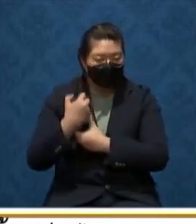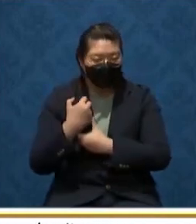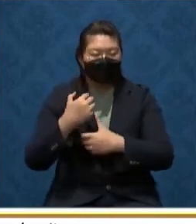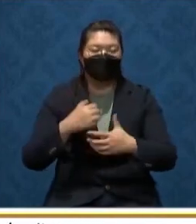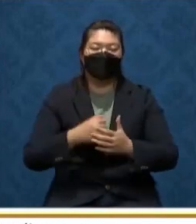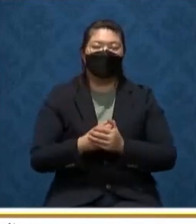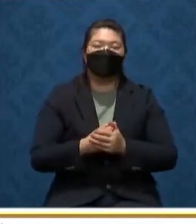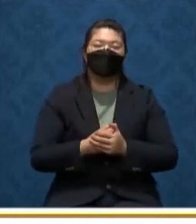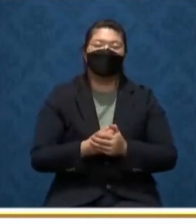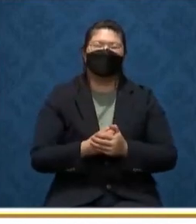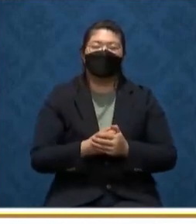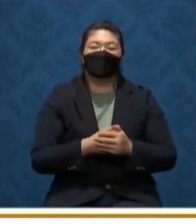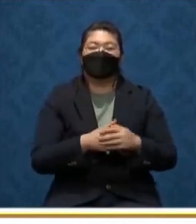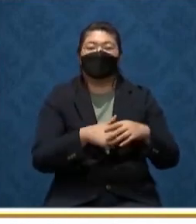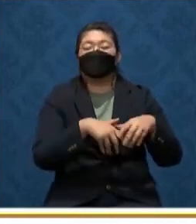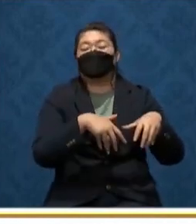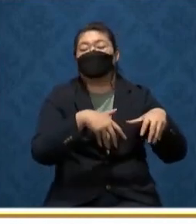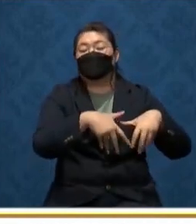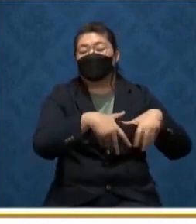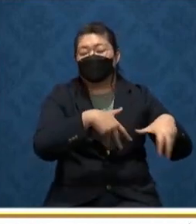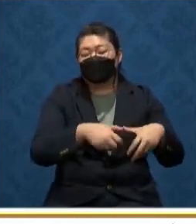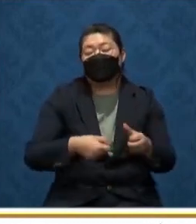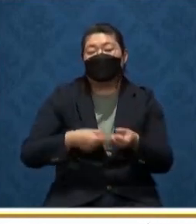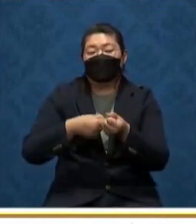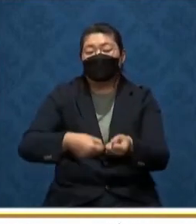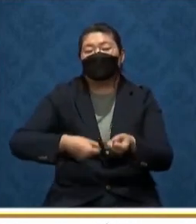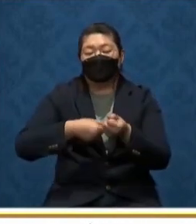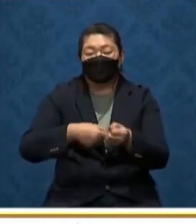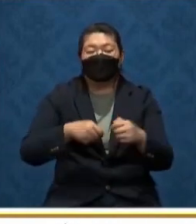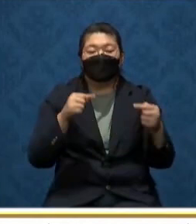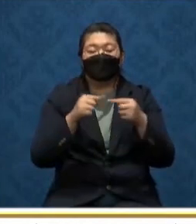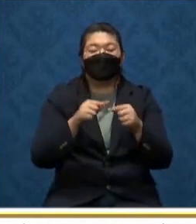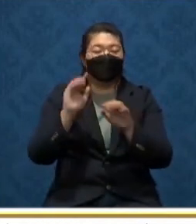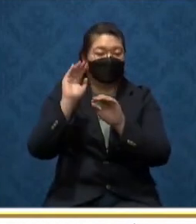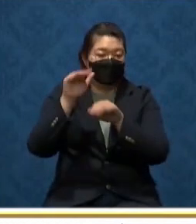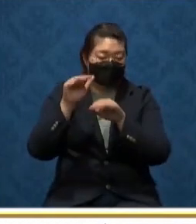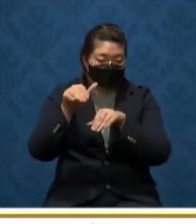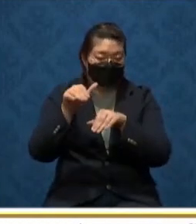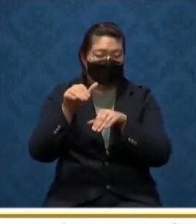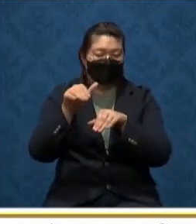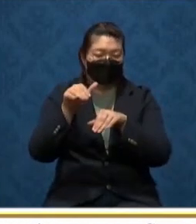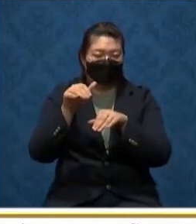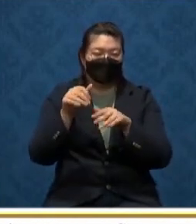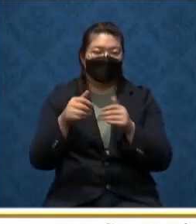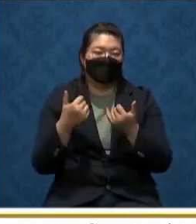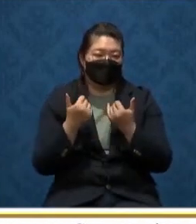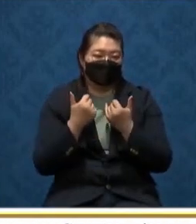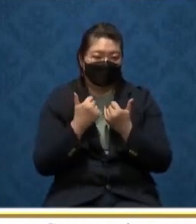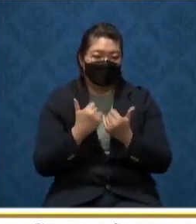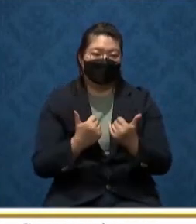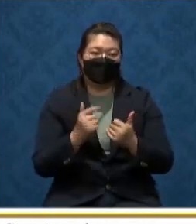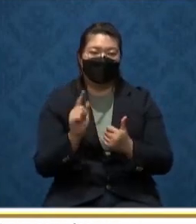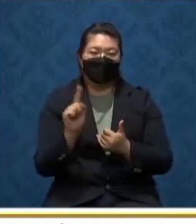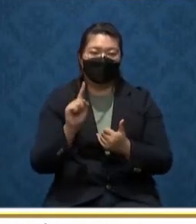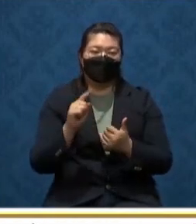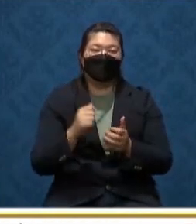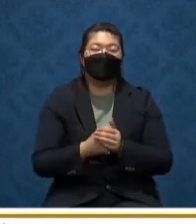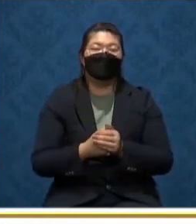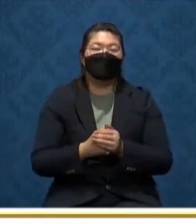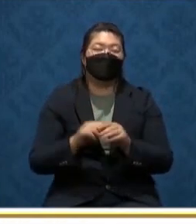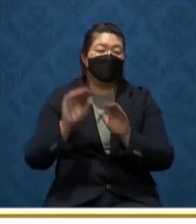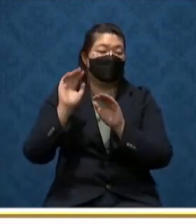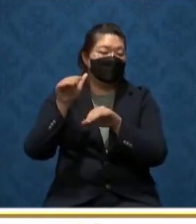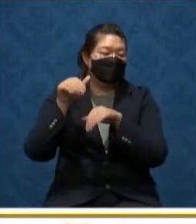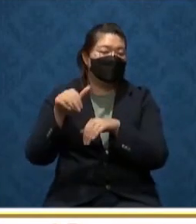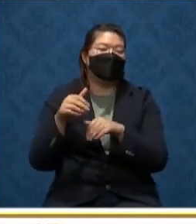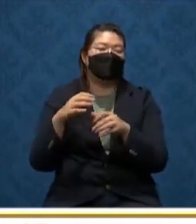ก็ผมได้รัการรเรีจากพน้เกศตกรเช้าสวนมาเผ้าซึ่ในเวลานี้มาเผ้ามีผ